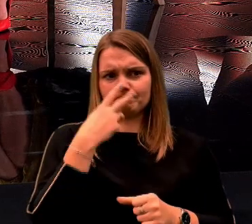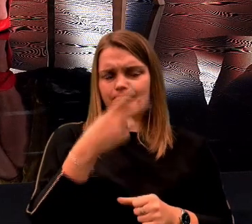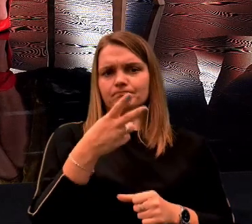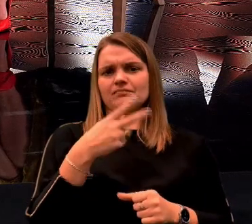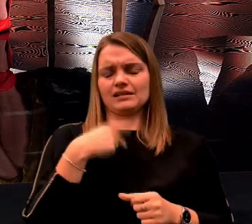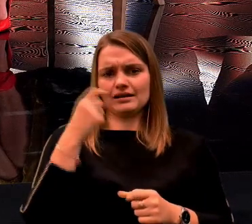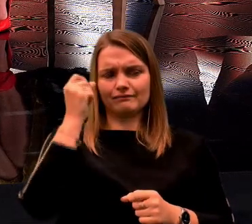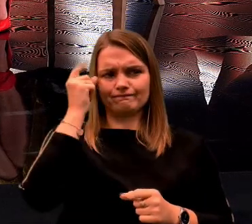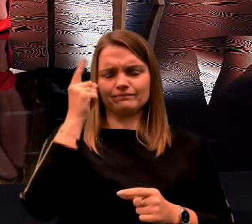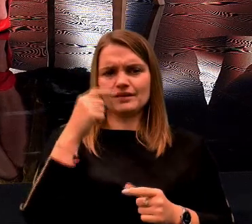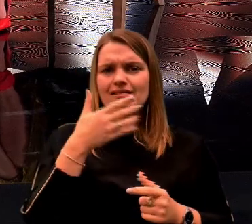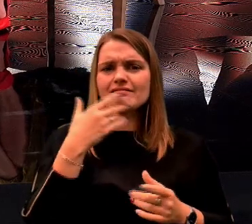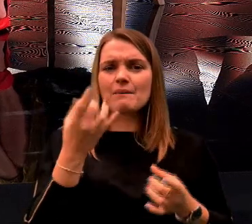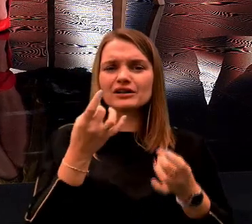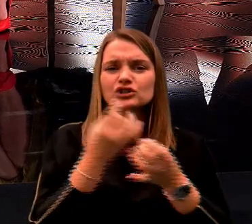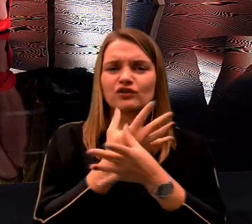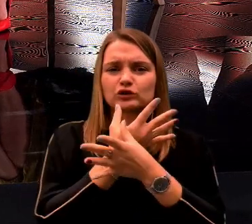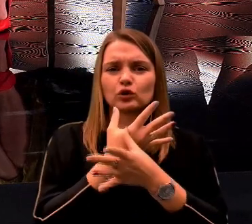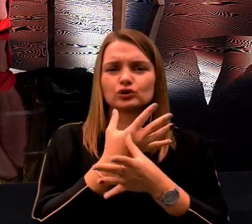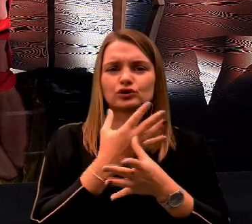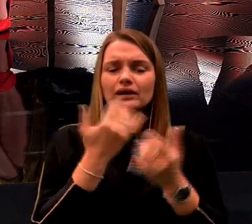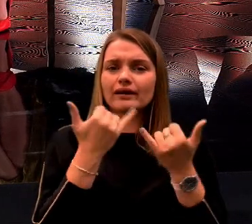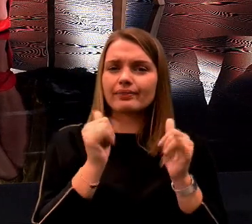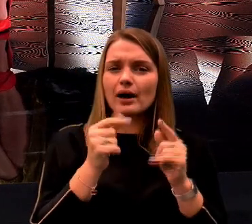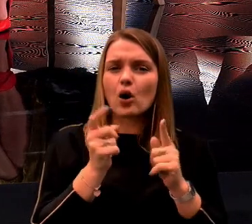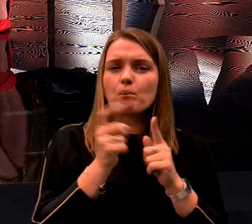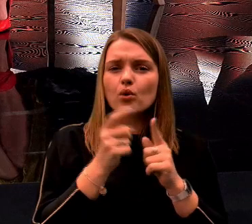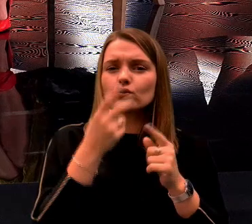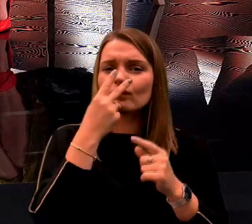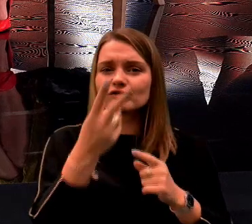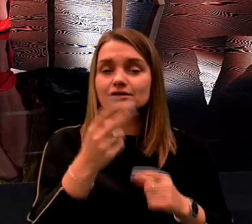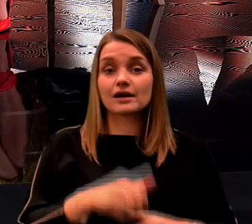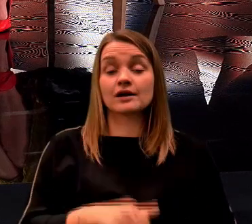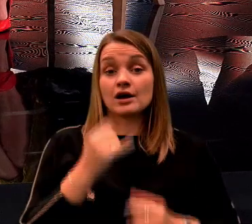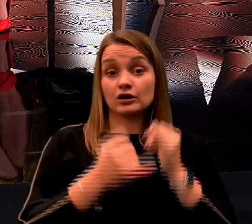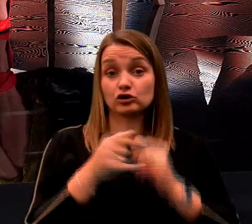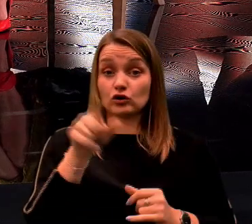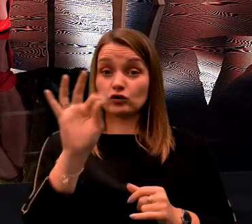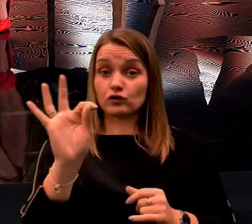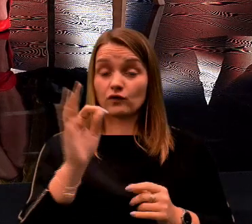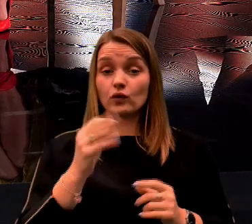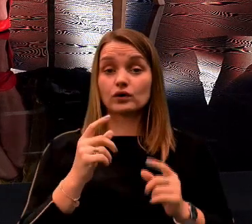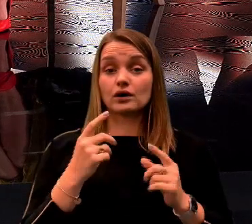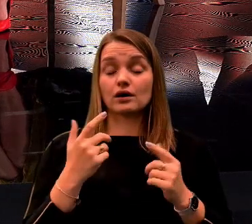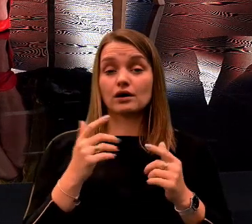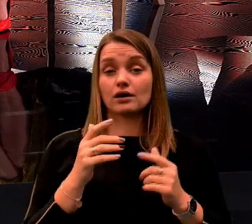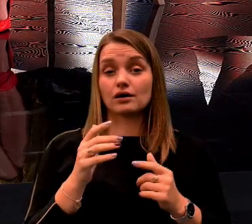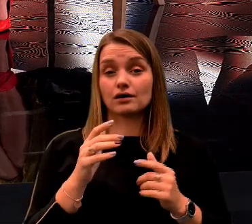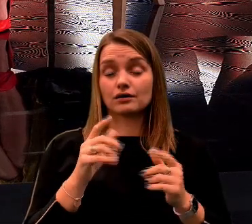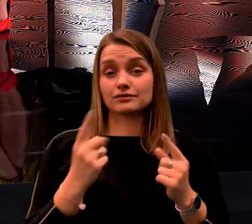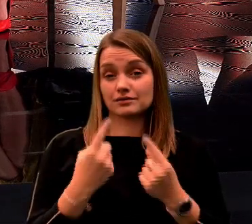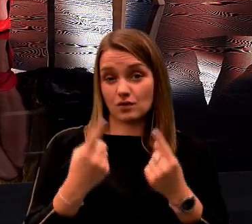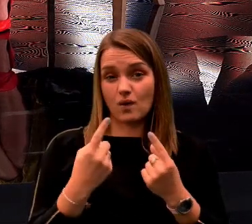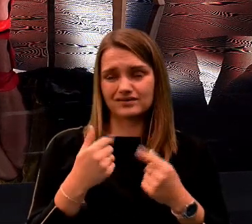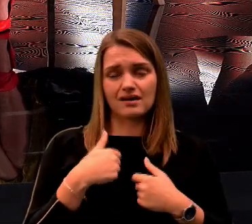jednak świeżości, trochę takiego innego punktu widzenia. Jeżeli chodzi o twój przypadek, ja nie